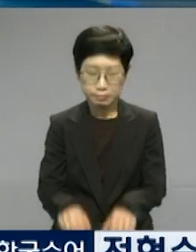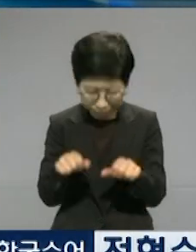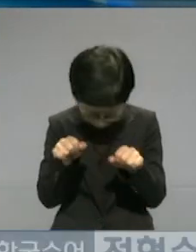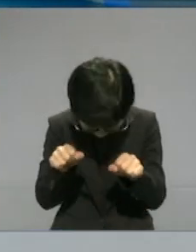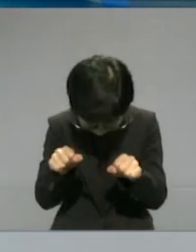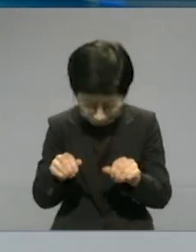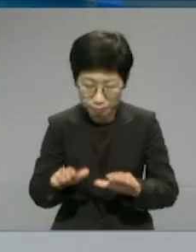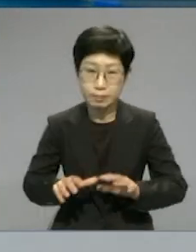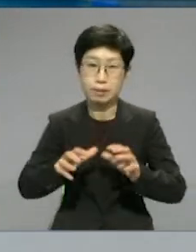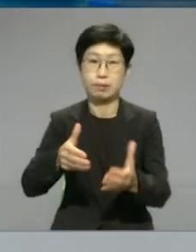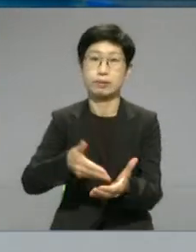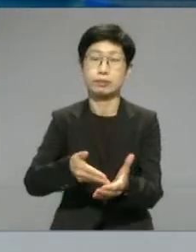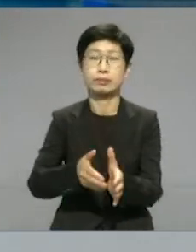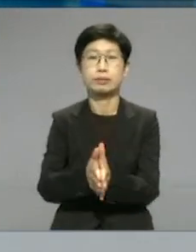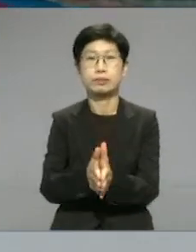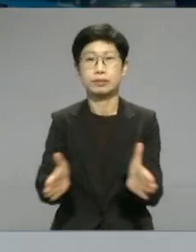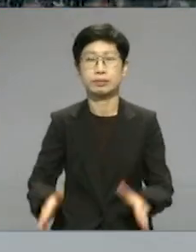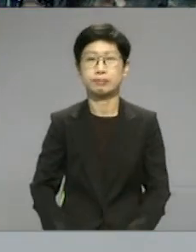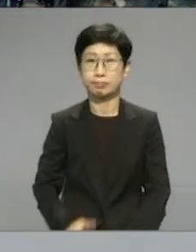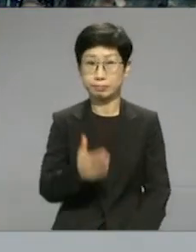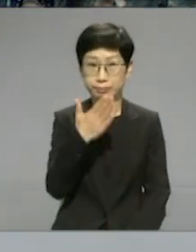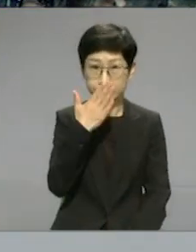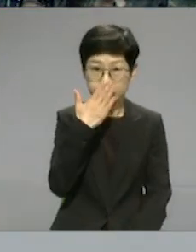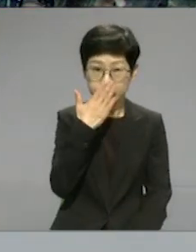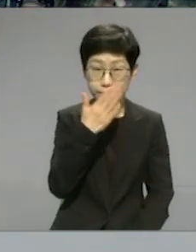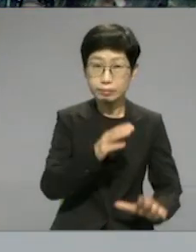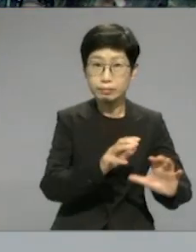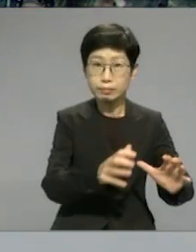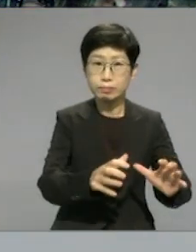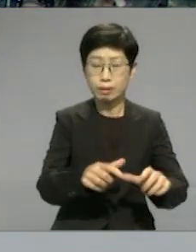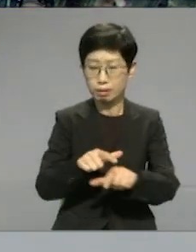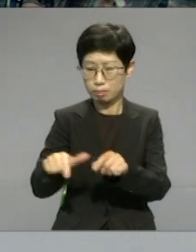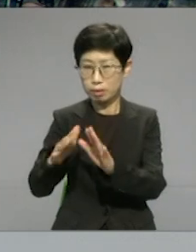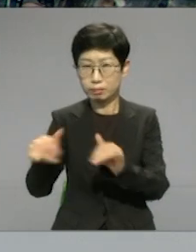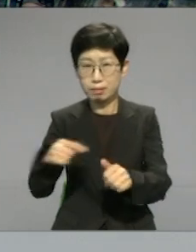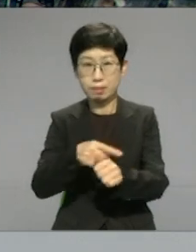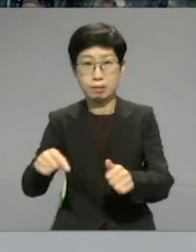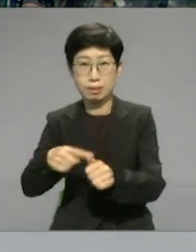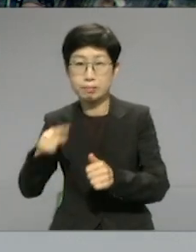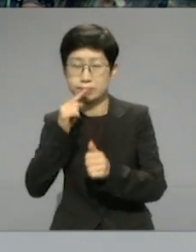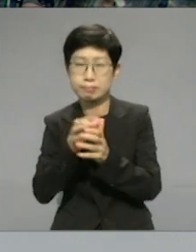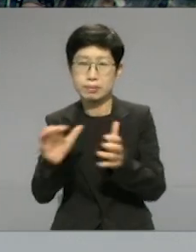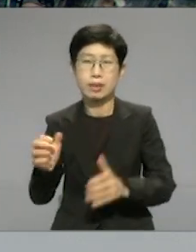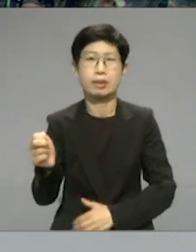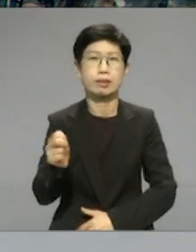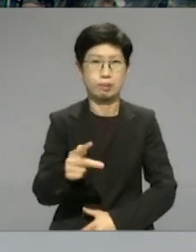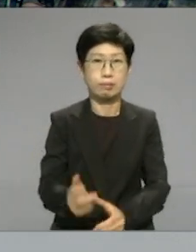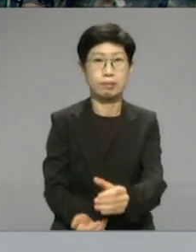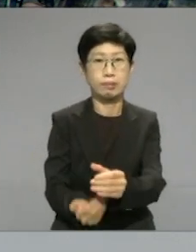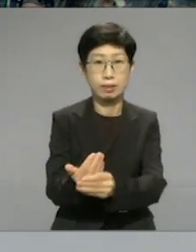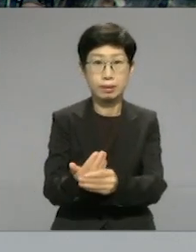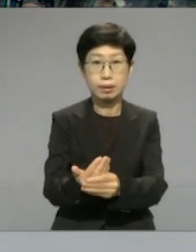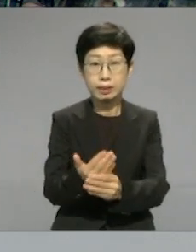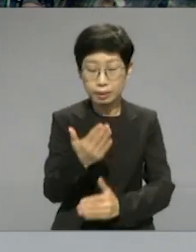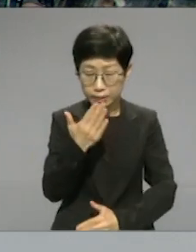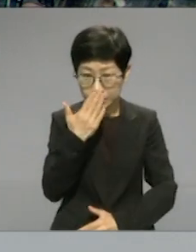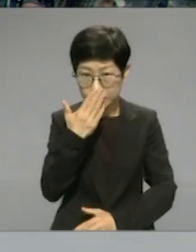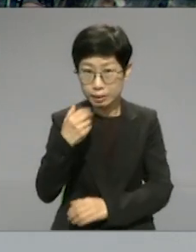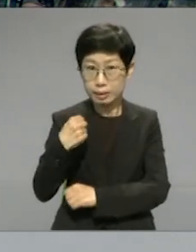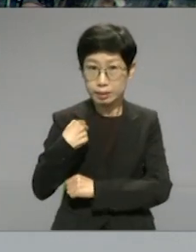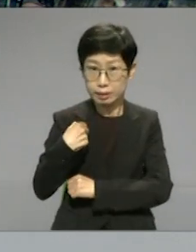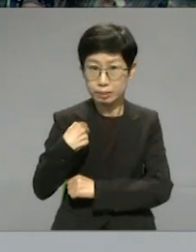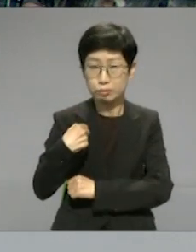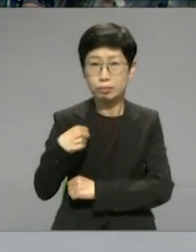여러분, 안녕하십니까? 이스라엘의 민간인 학살 논란이 또다시 불거졌습니다. 이번엔 이스라엘이 인질